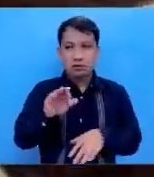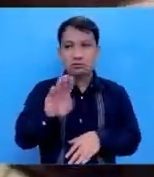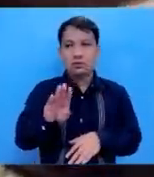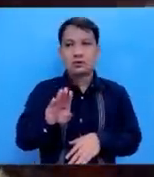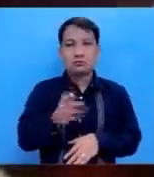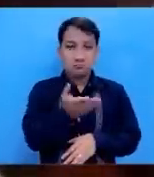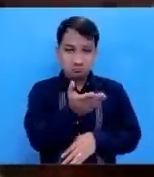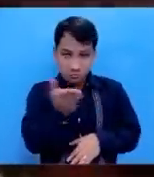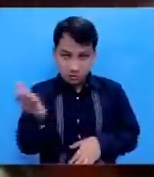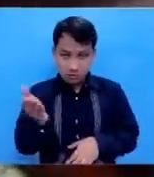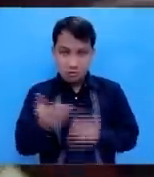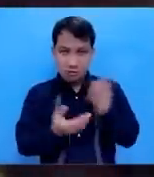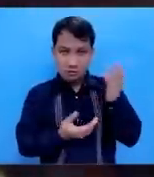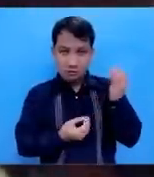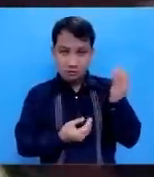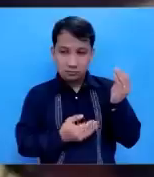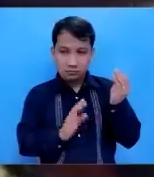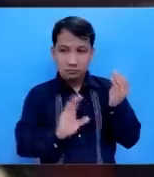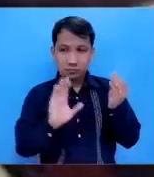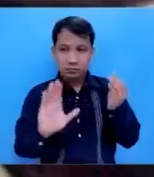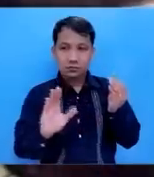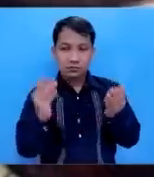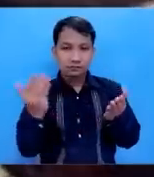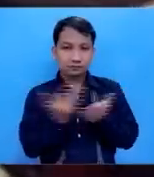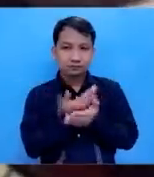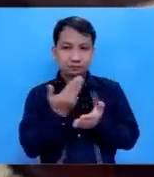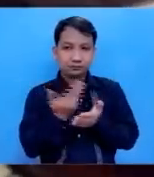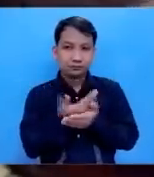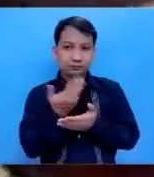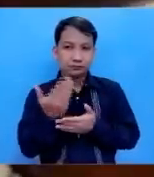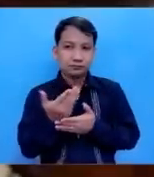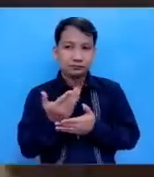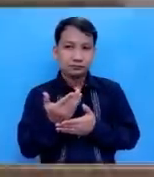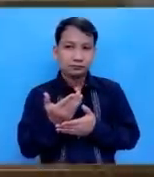ay updated sa mga bagong mga hanas.